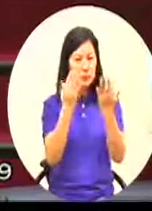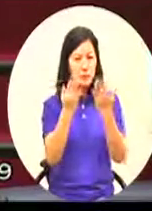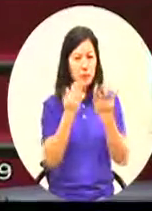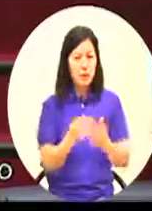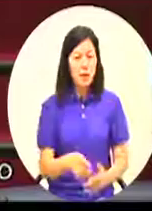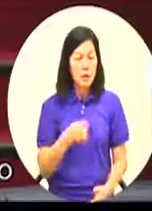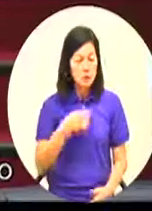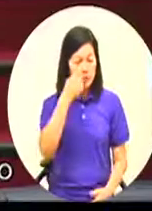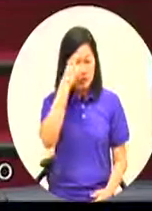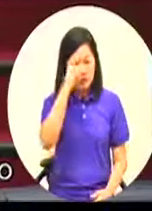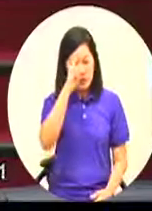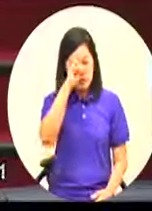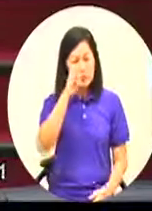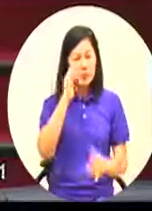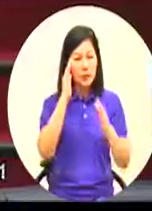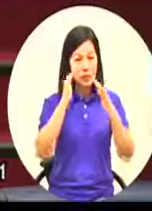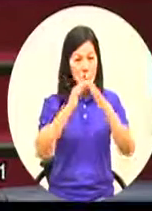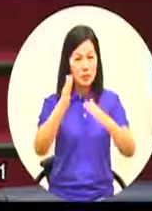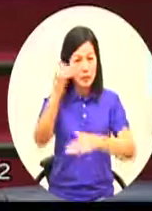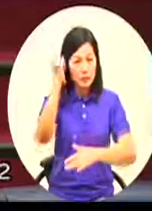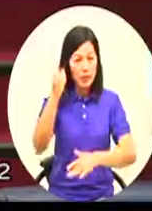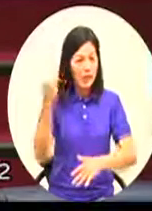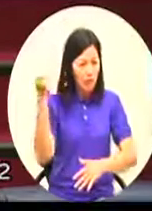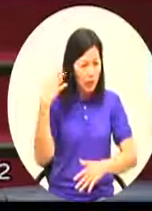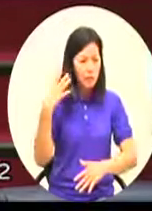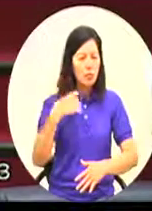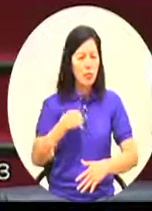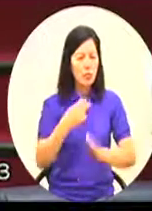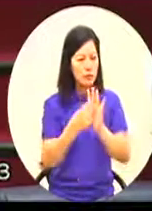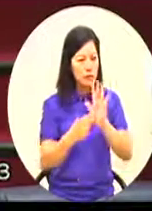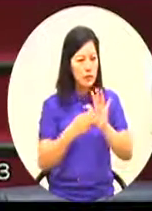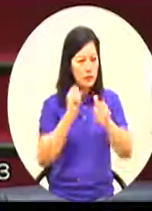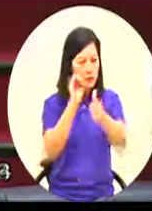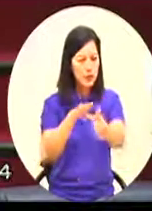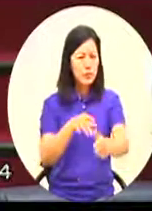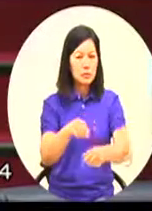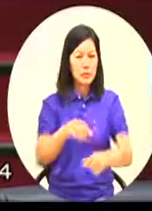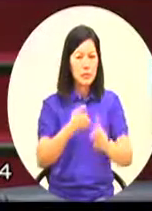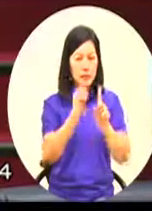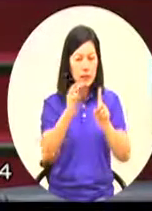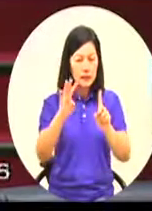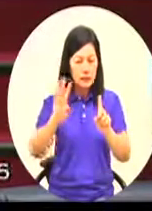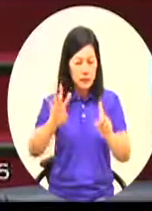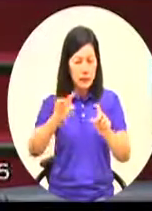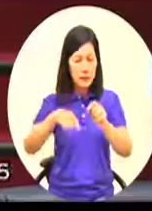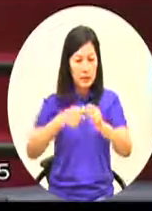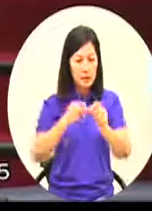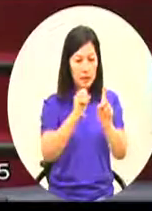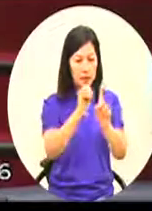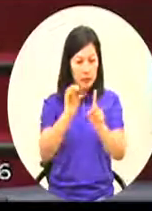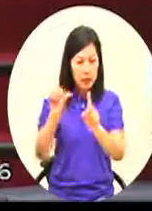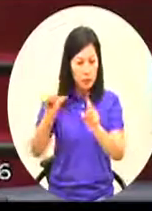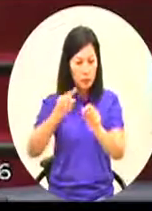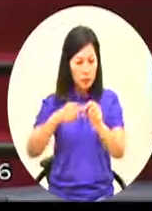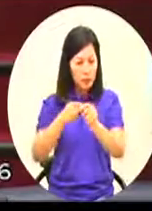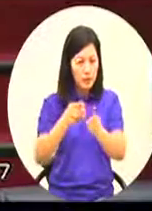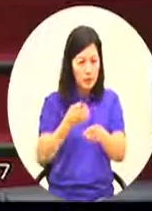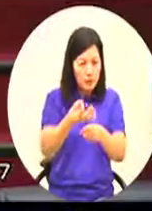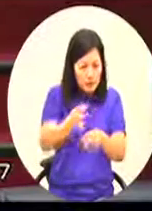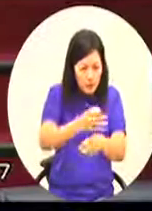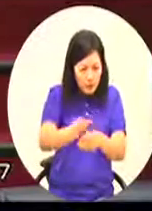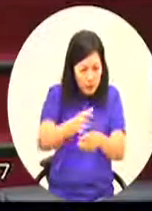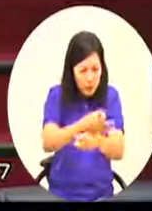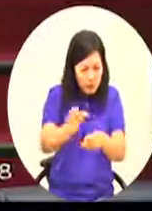我希望市长很清楚的听到我刚才所讲的104年跟105年所分配的这个经